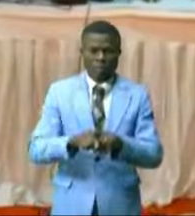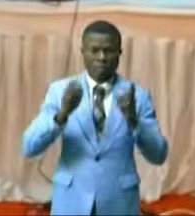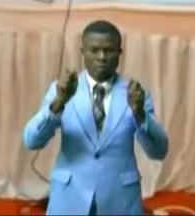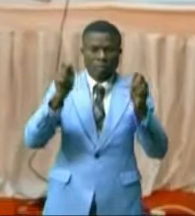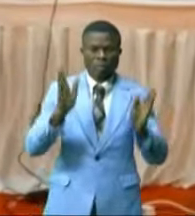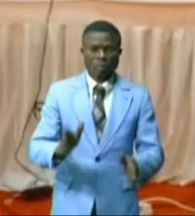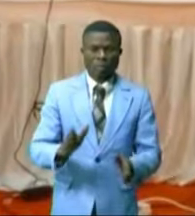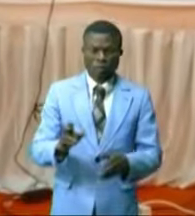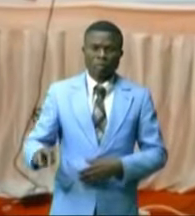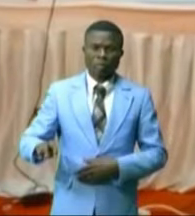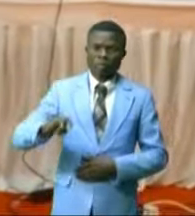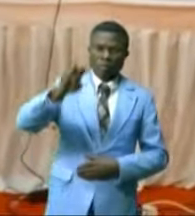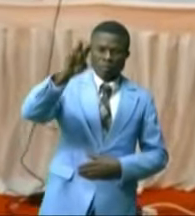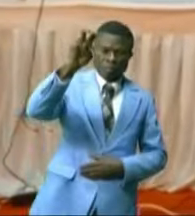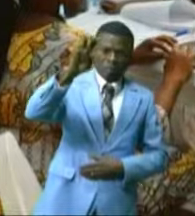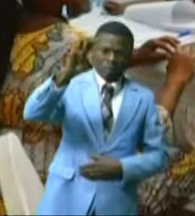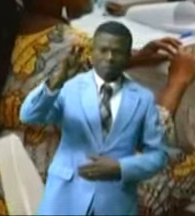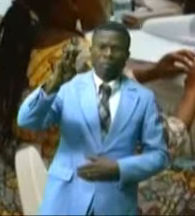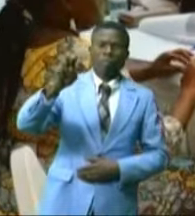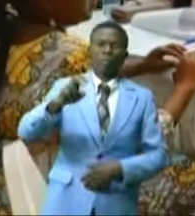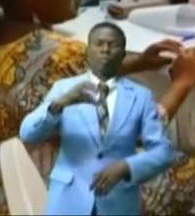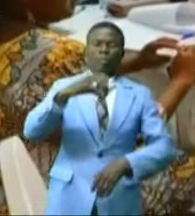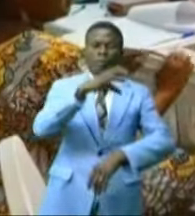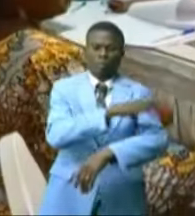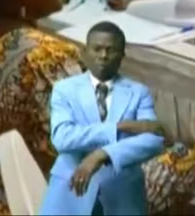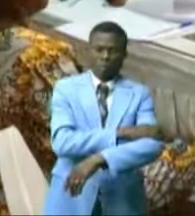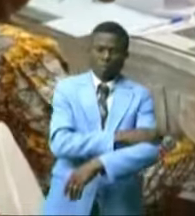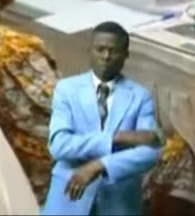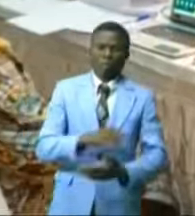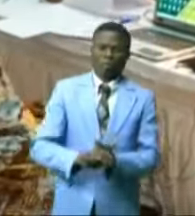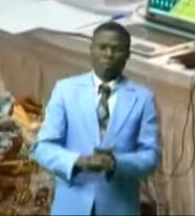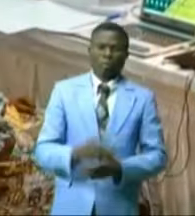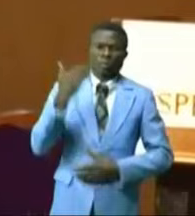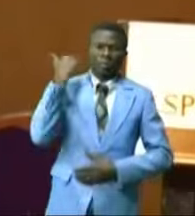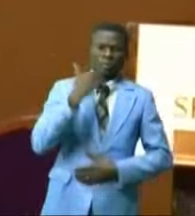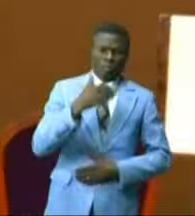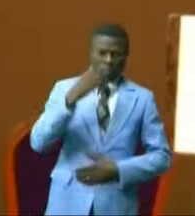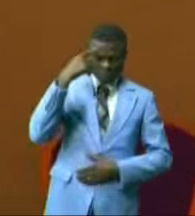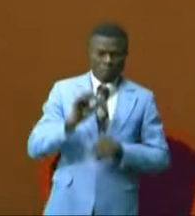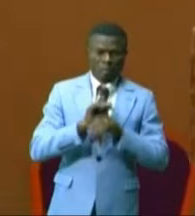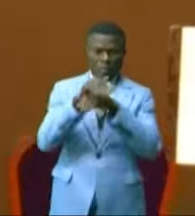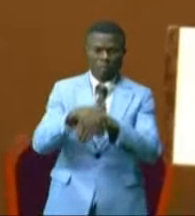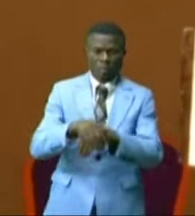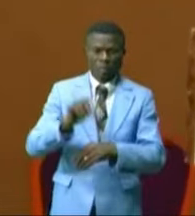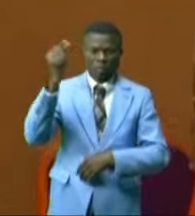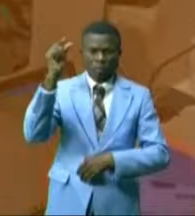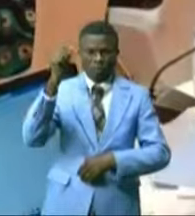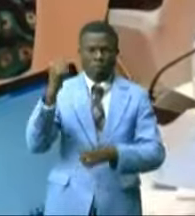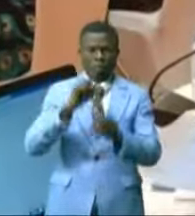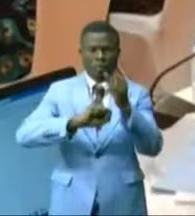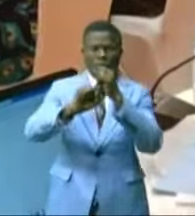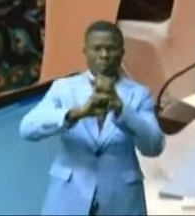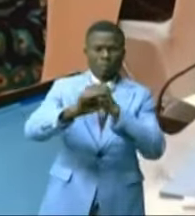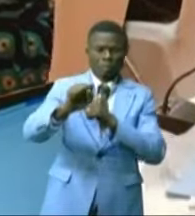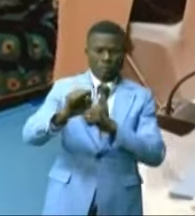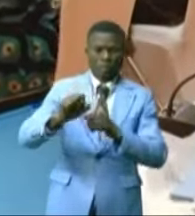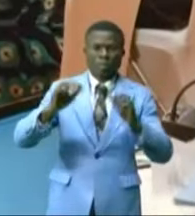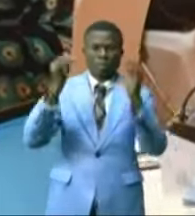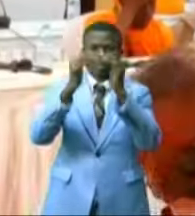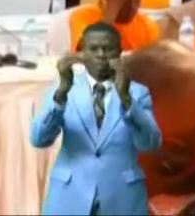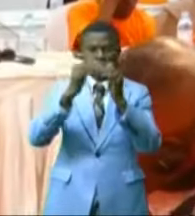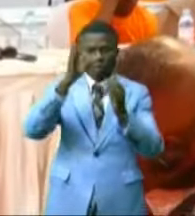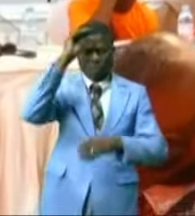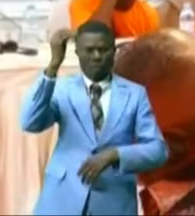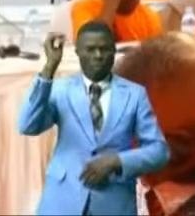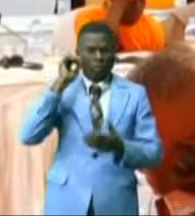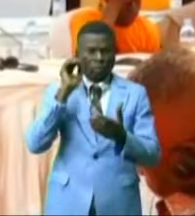fait le déplacement de Kampala pour une réunion de 2 jours sur l'engagement des acteurs miniers dans la promotion de la masculinité